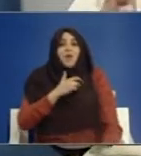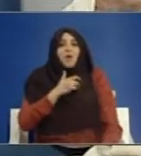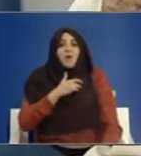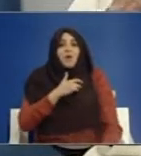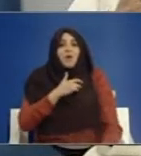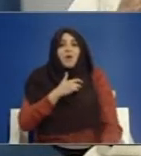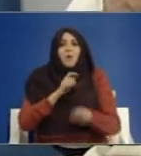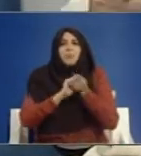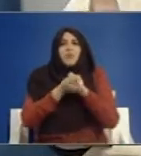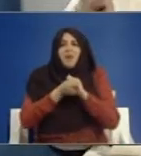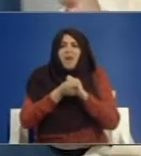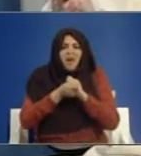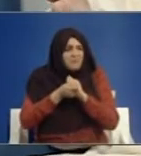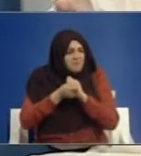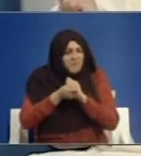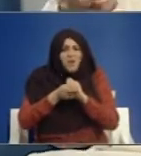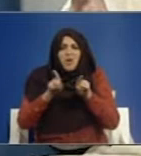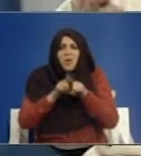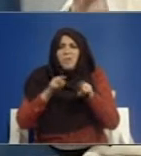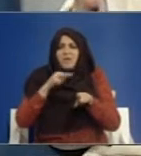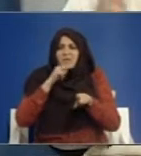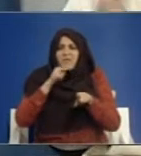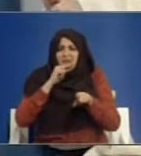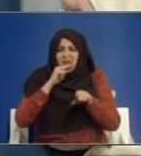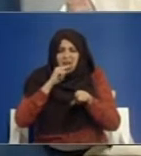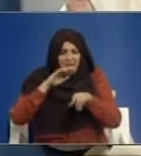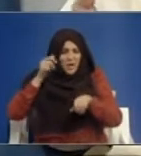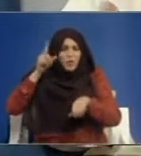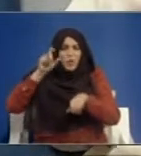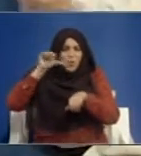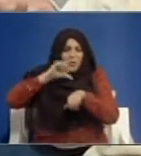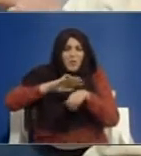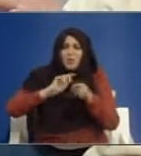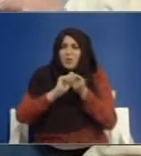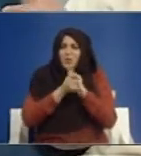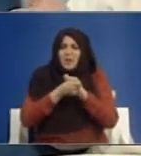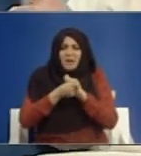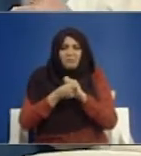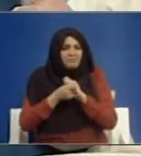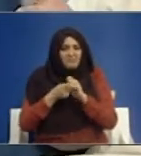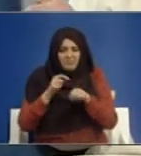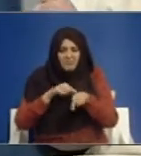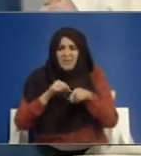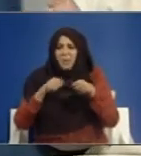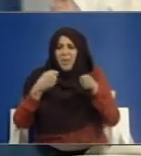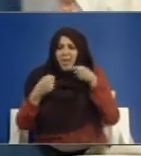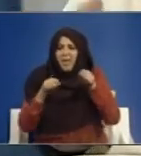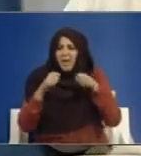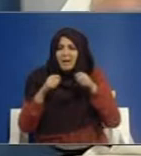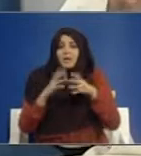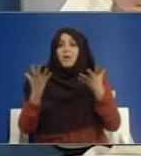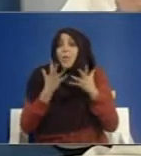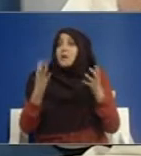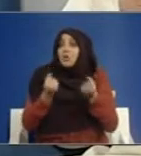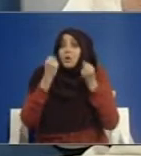تصدأ كما يصدأ الحديد إذا أصابه الماء. قالوا: وما جلاؤه يا رسول الله؟